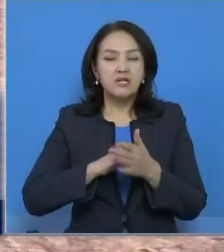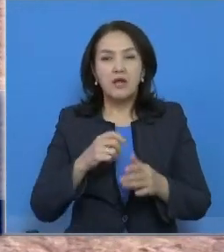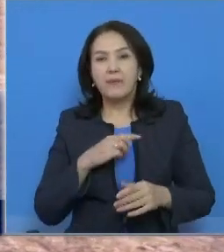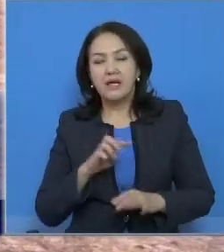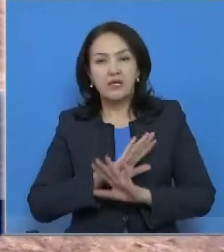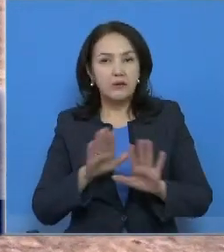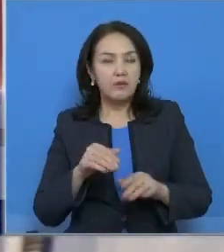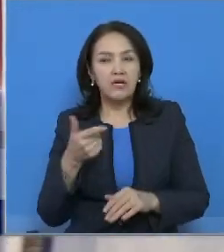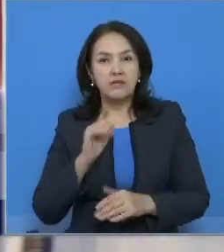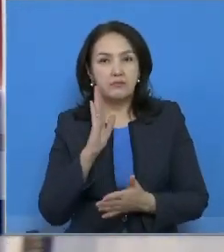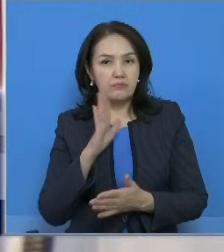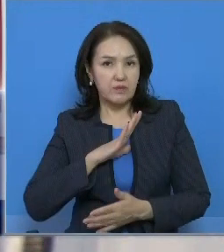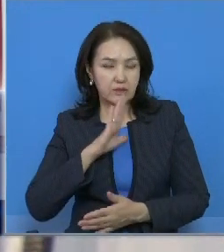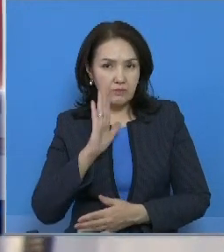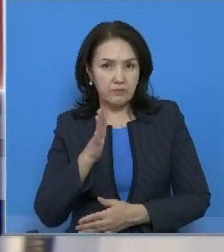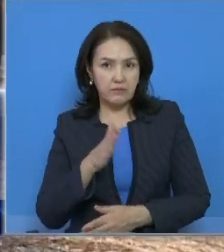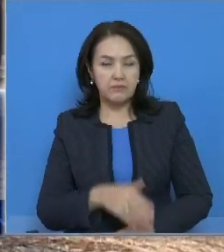был и будет